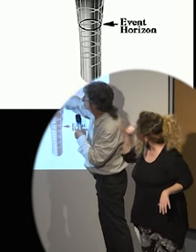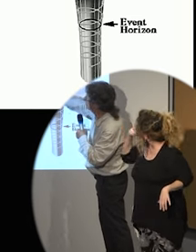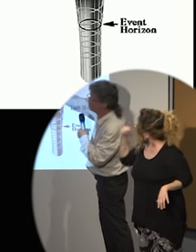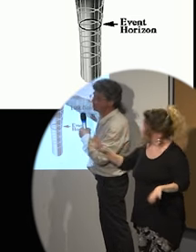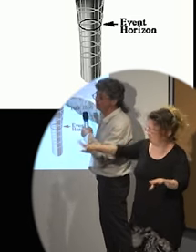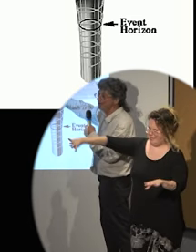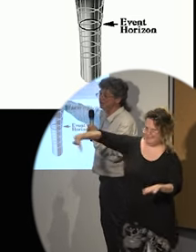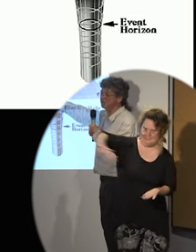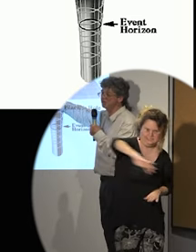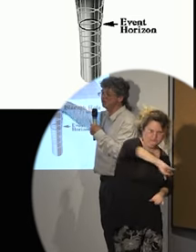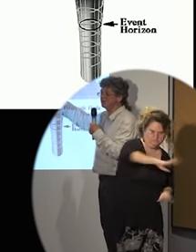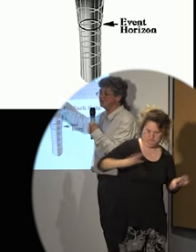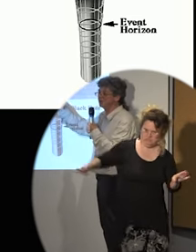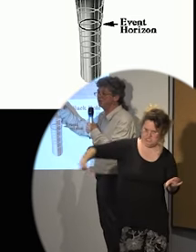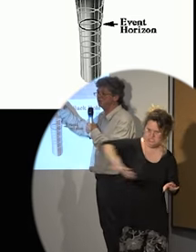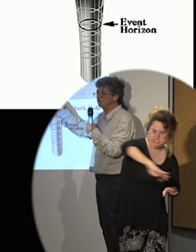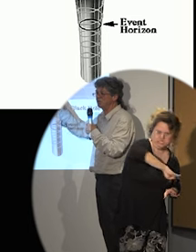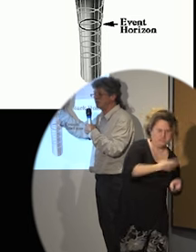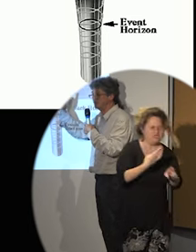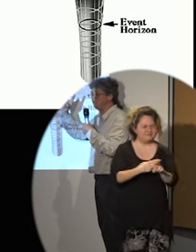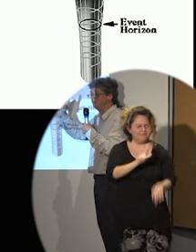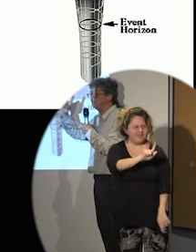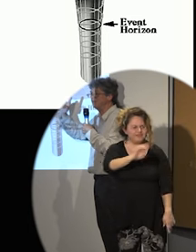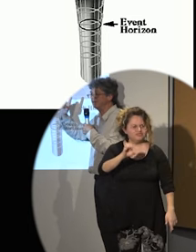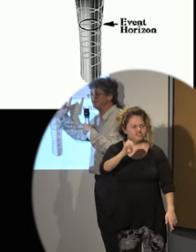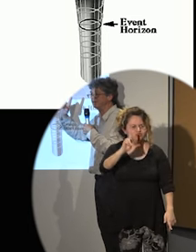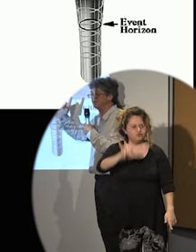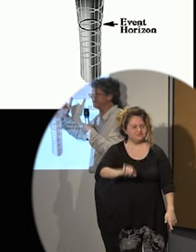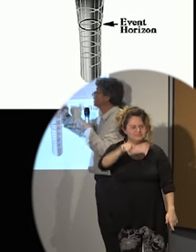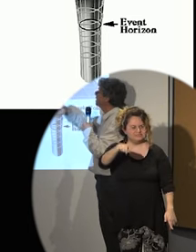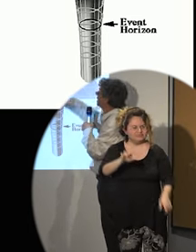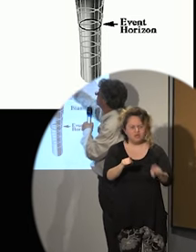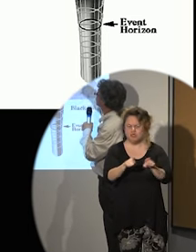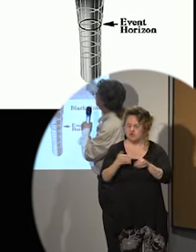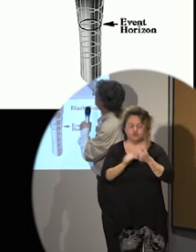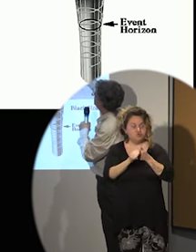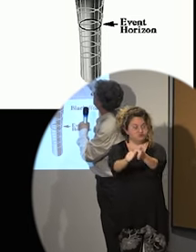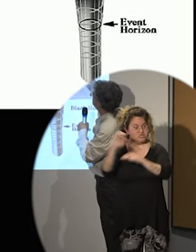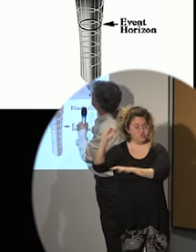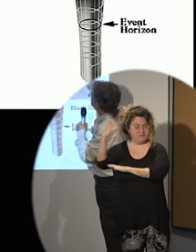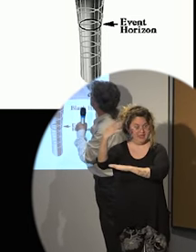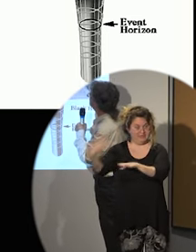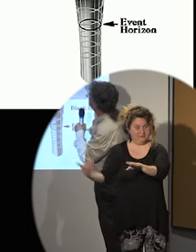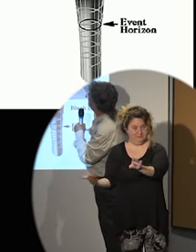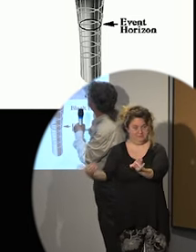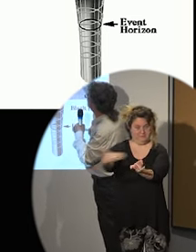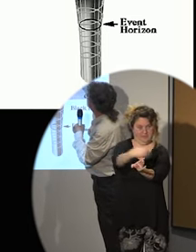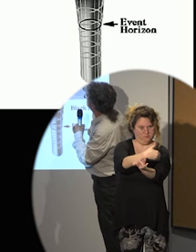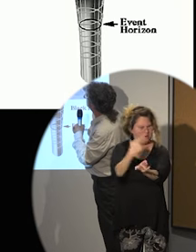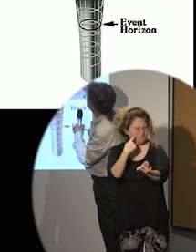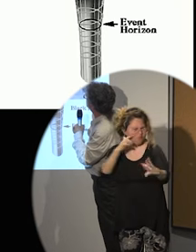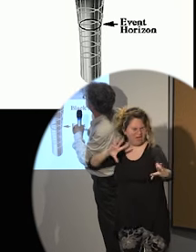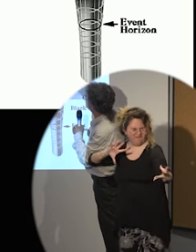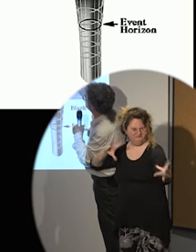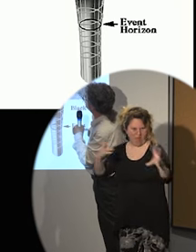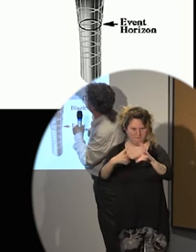ça s'appelle des géodésiques. Des géodésiques, c'est rien d'autre que la trajectoire de la lumière. Elles sont complètement, effectivement, déformées.